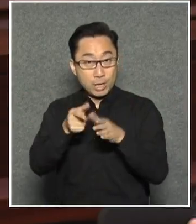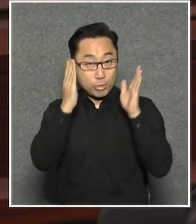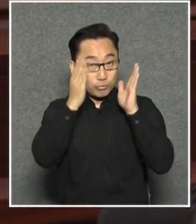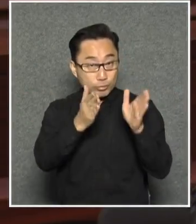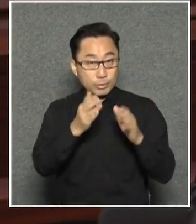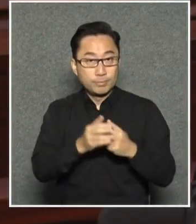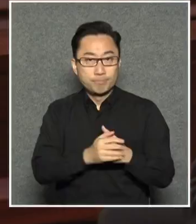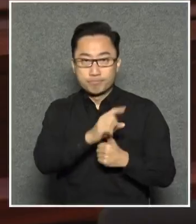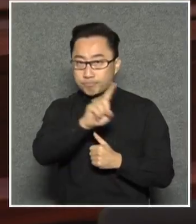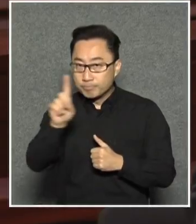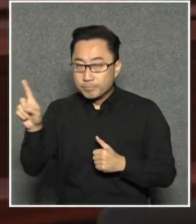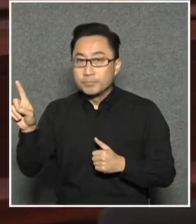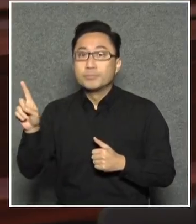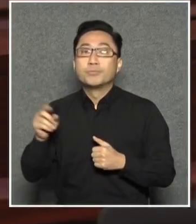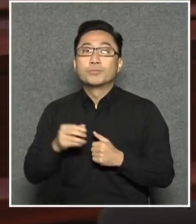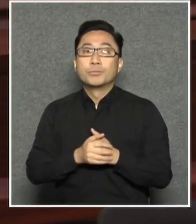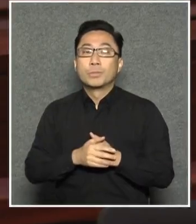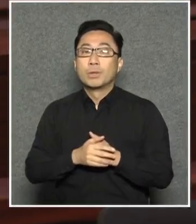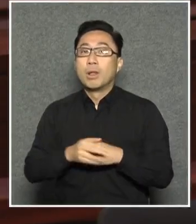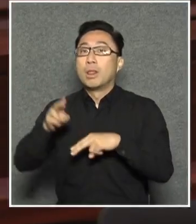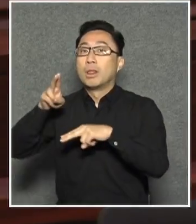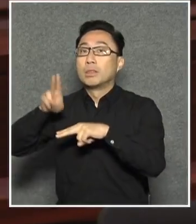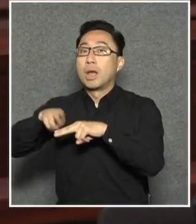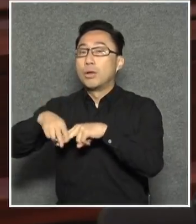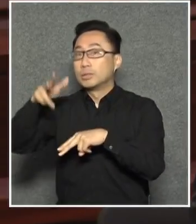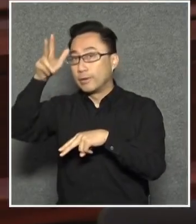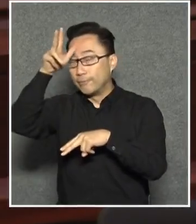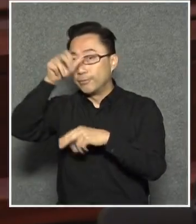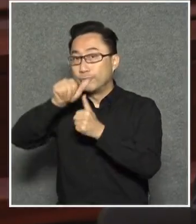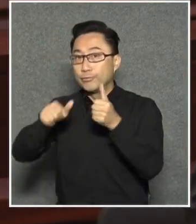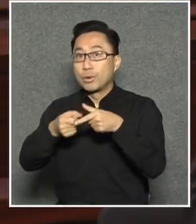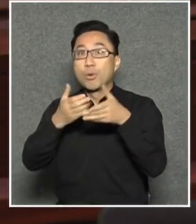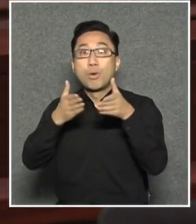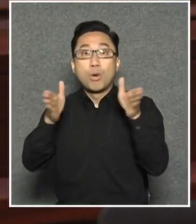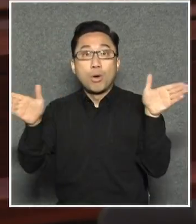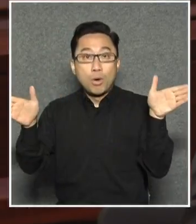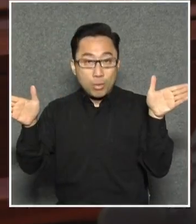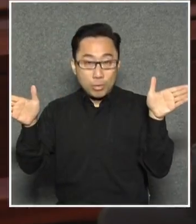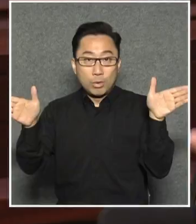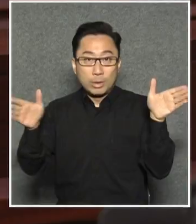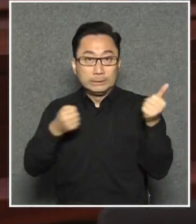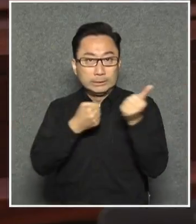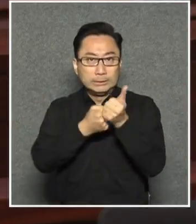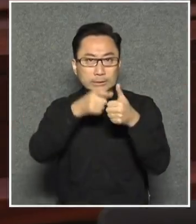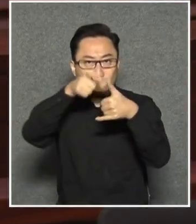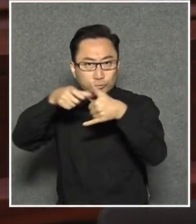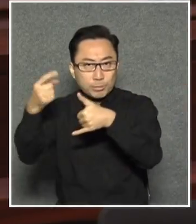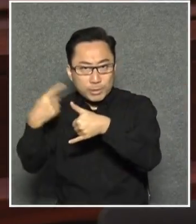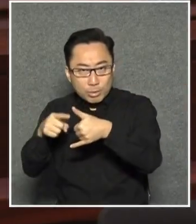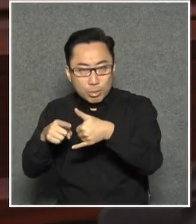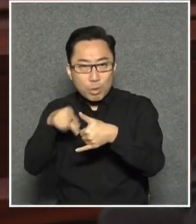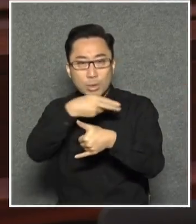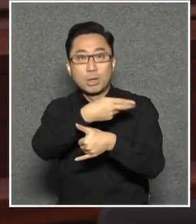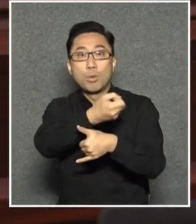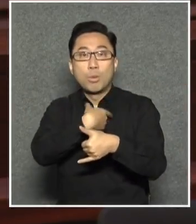有任何稱之為中央的官員呢是公開地表示是支持某一個人，或者好像用回許議員所說